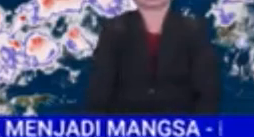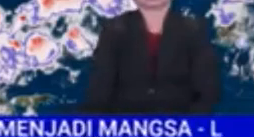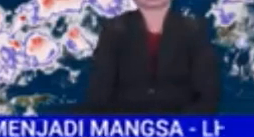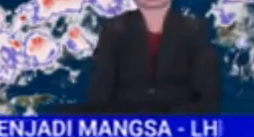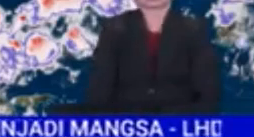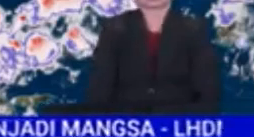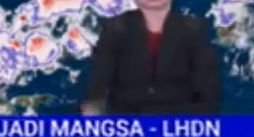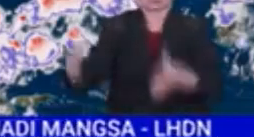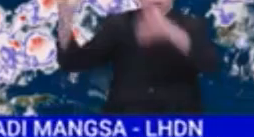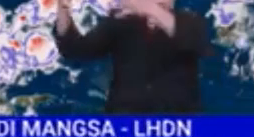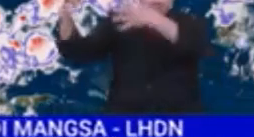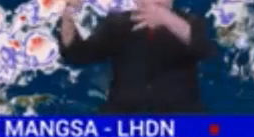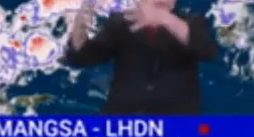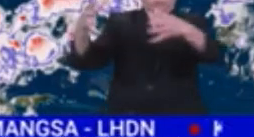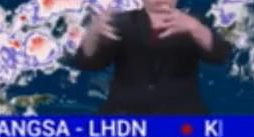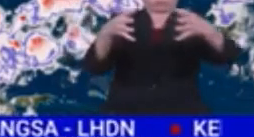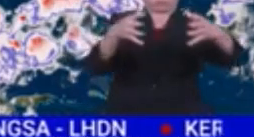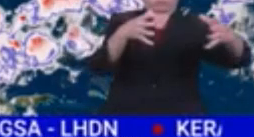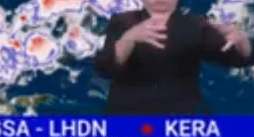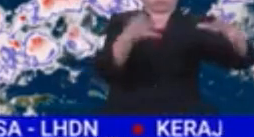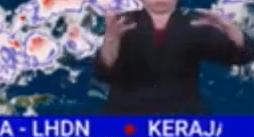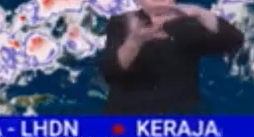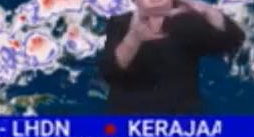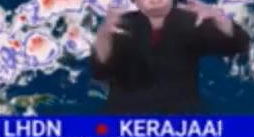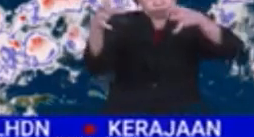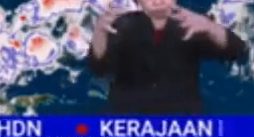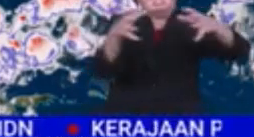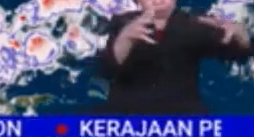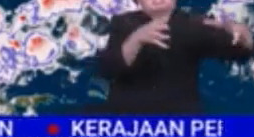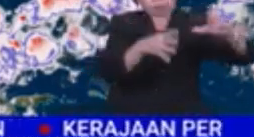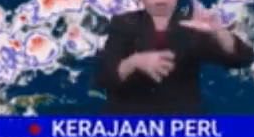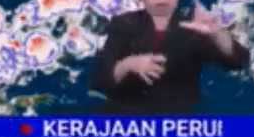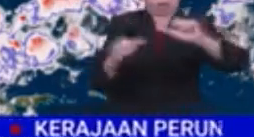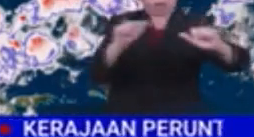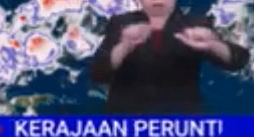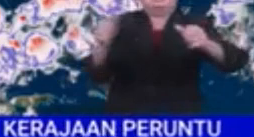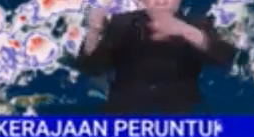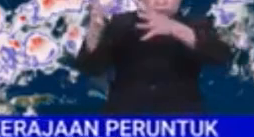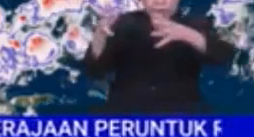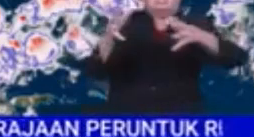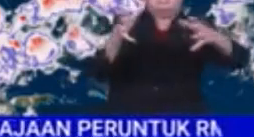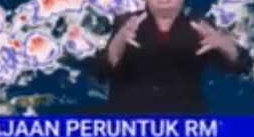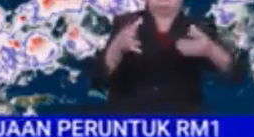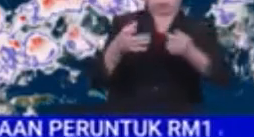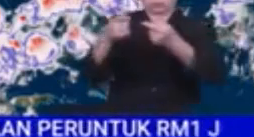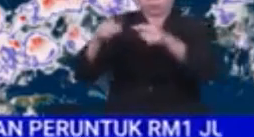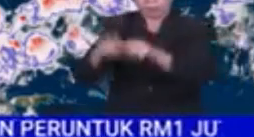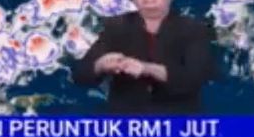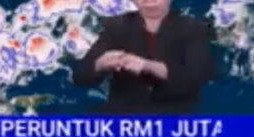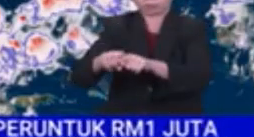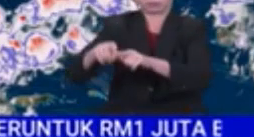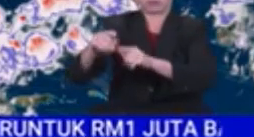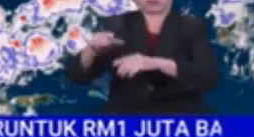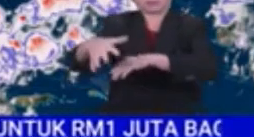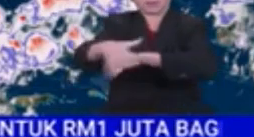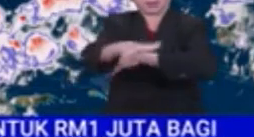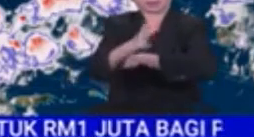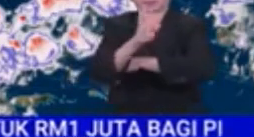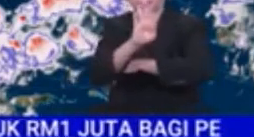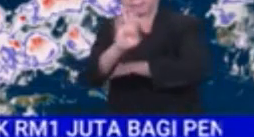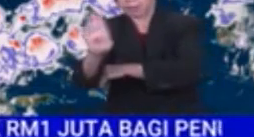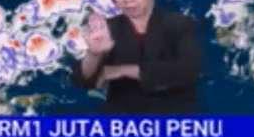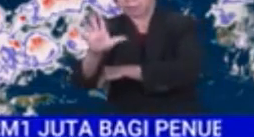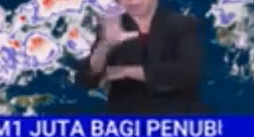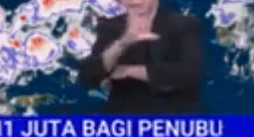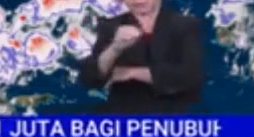ah kelompok warga aktif juga turut diserap ketika ini sedang berlaku disekitar bahagian pantai barat dalaman